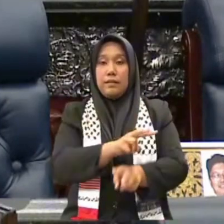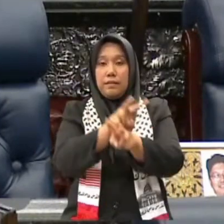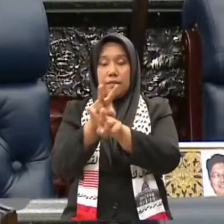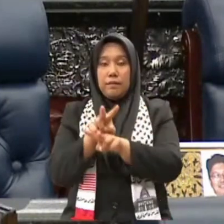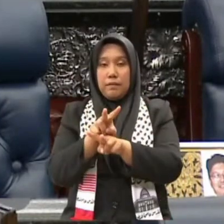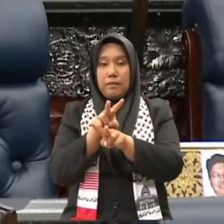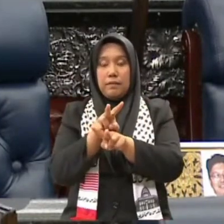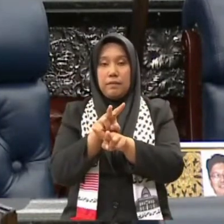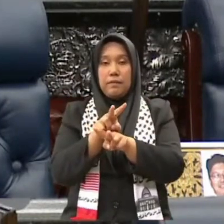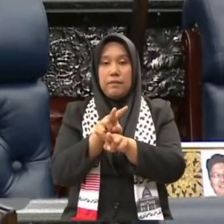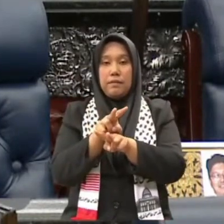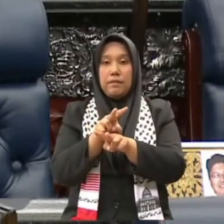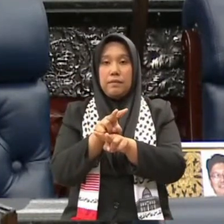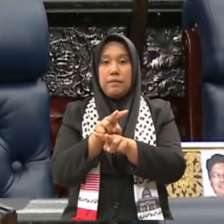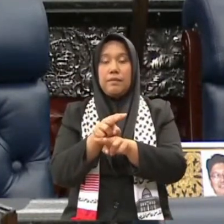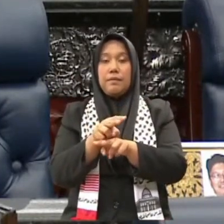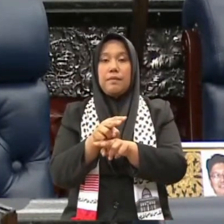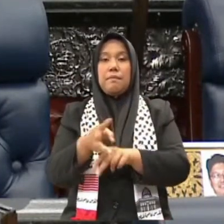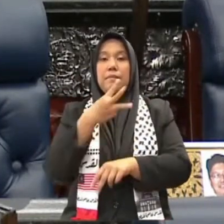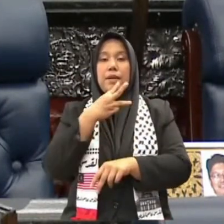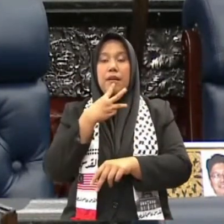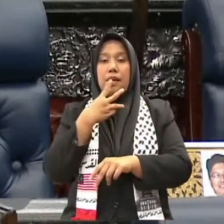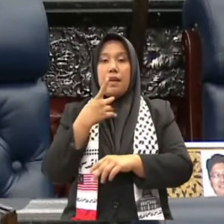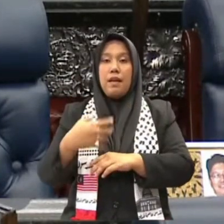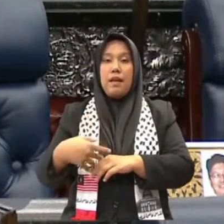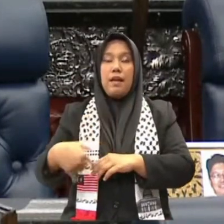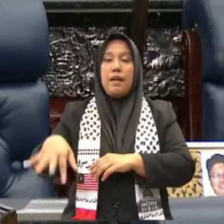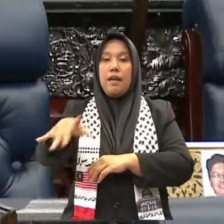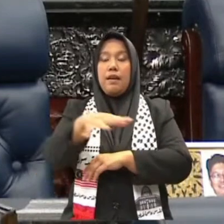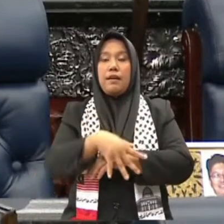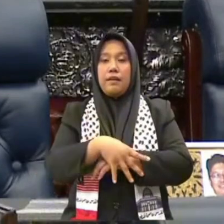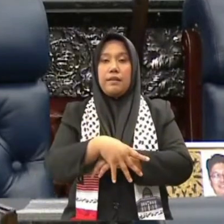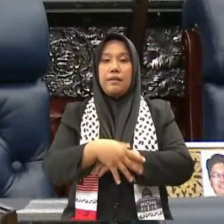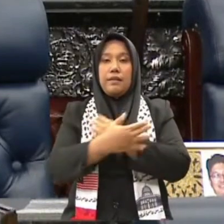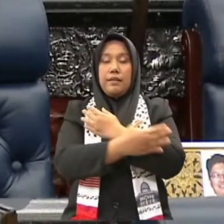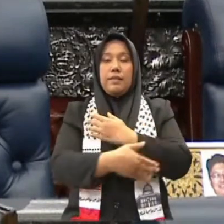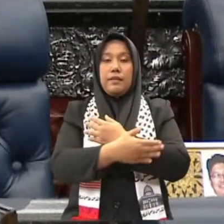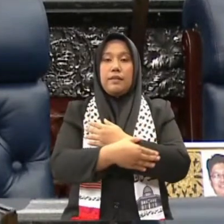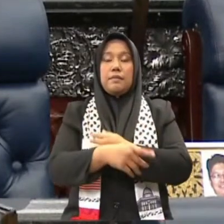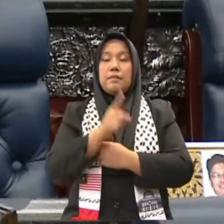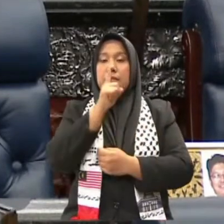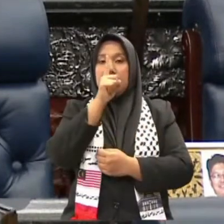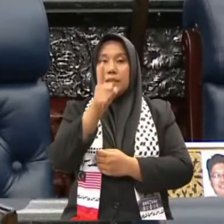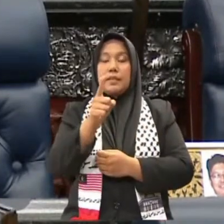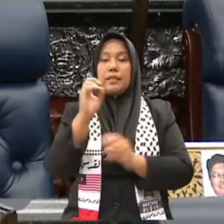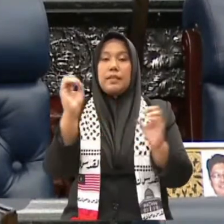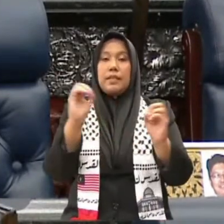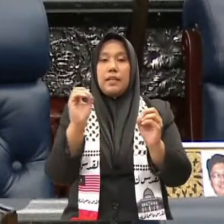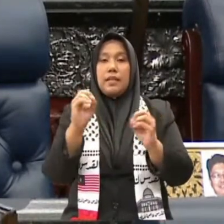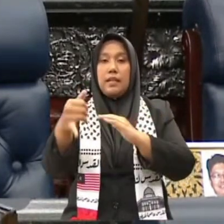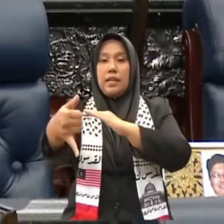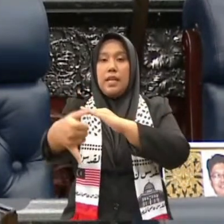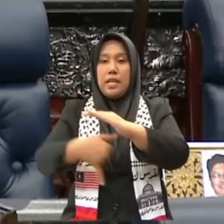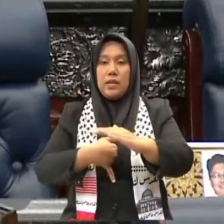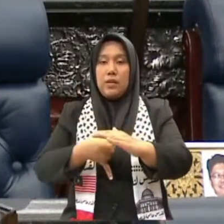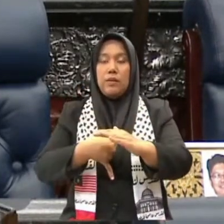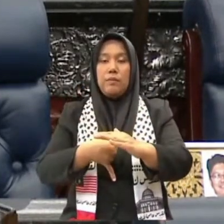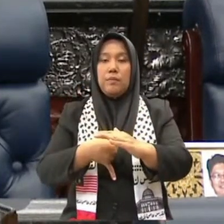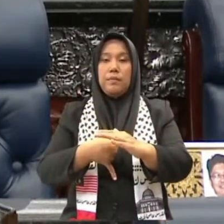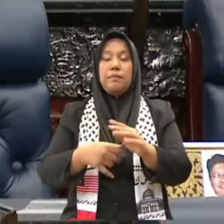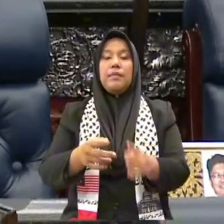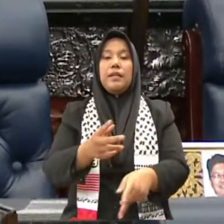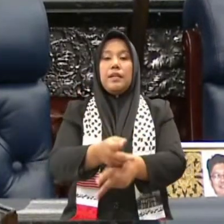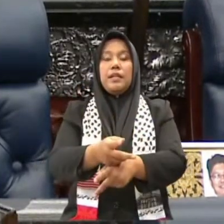memantau perairan negara untuk memastikan ia tidak diceroboh agensi penguatkuasa asing serta melindungi